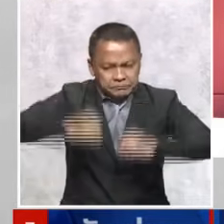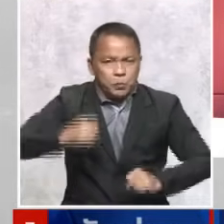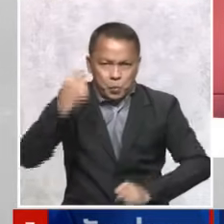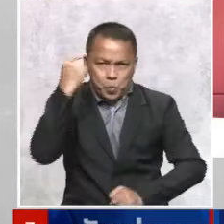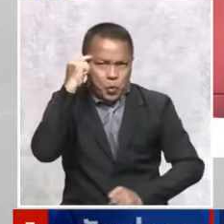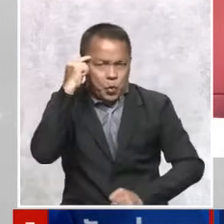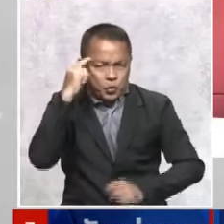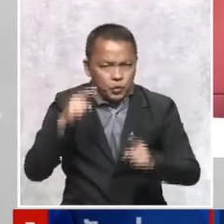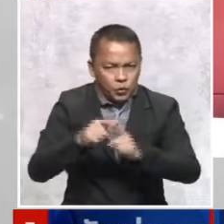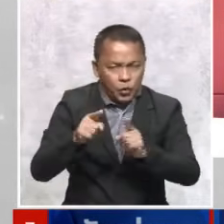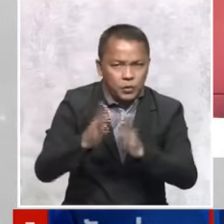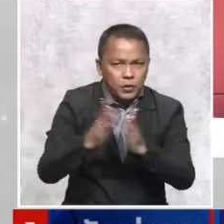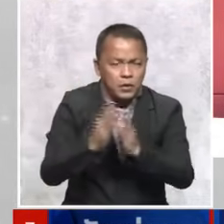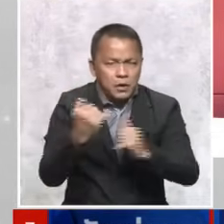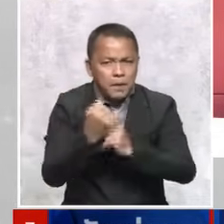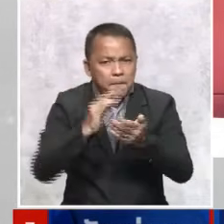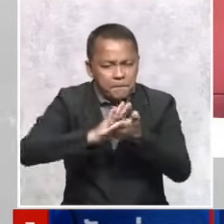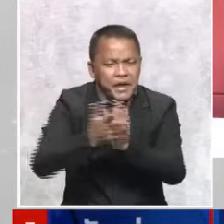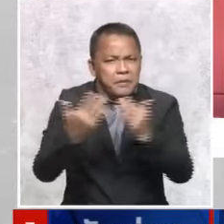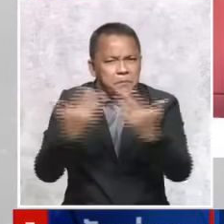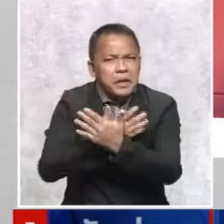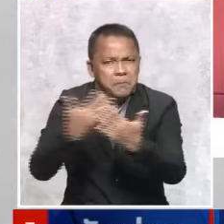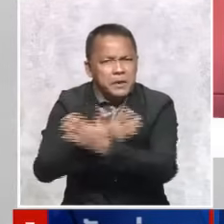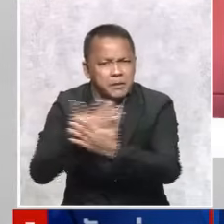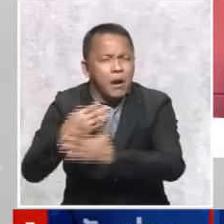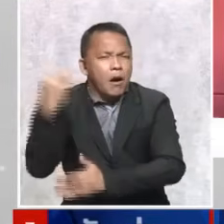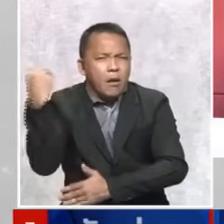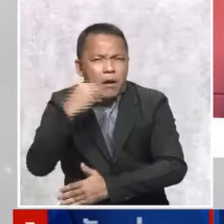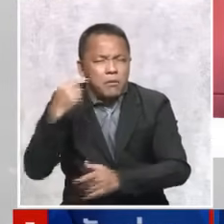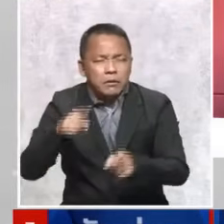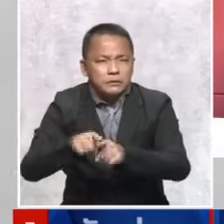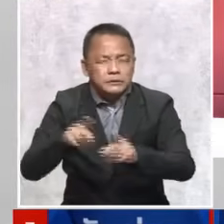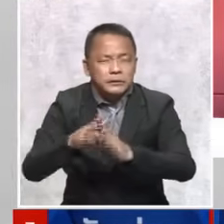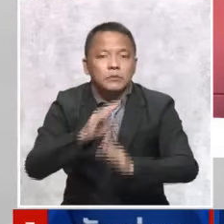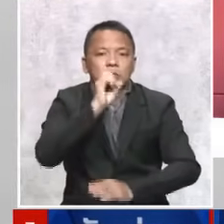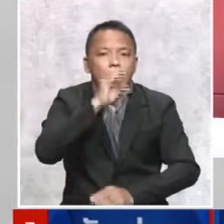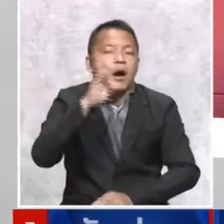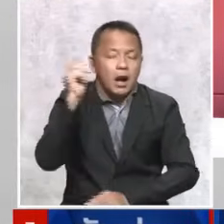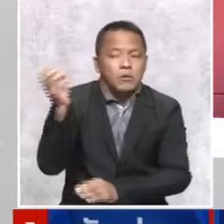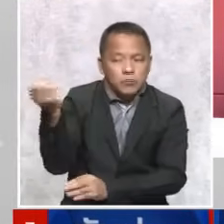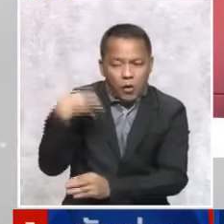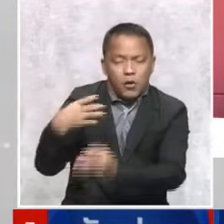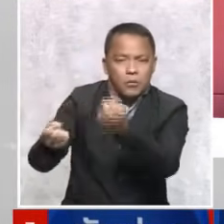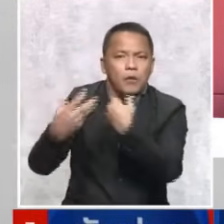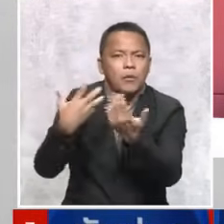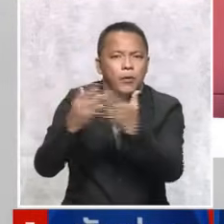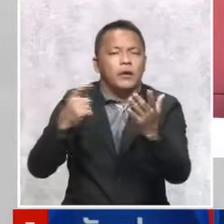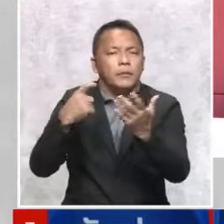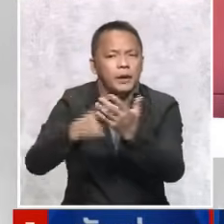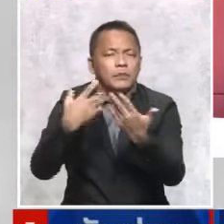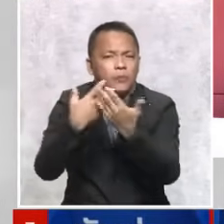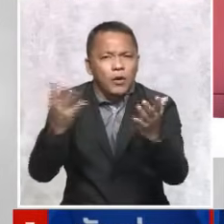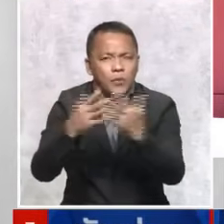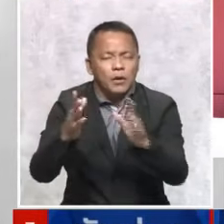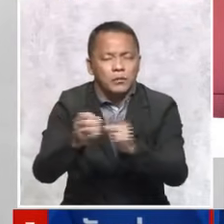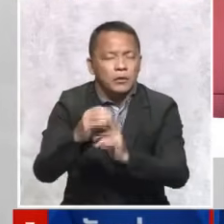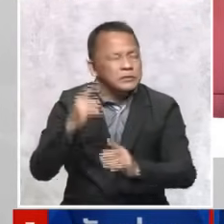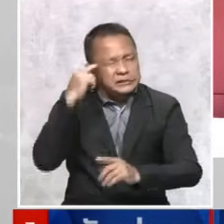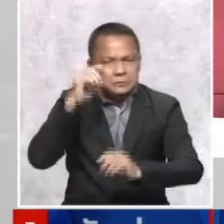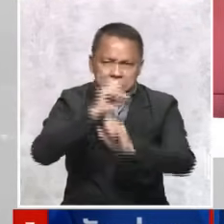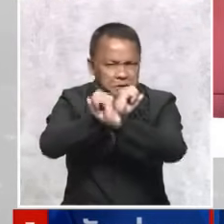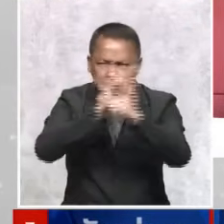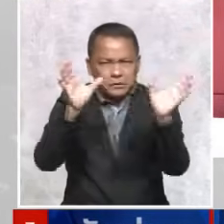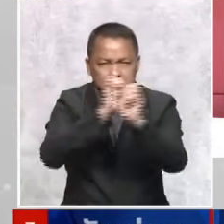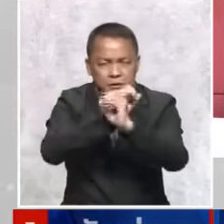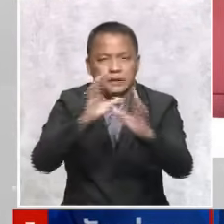เนื่องจากสถานการณ์เนี่ยสามารถเปลี่ยนแปลงได้ตลอดเวลาเพราะว่ามีการแจ้งข่าวมาตลอดว่าจะมีการปล่อยตัวประกันและไม่มีความชัดเจ